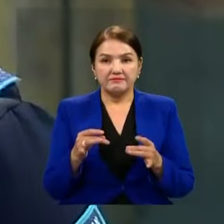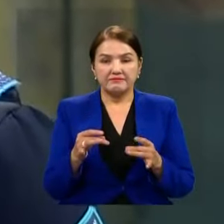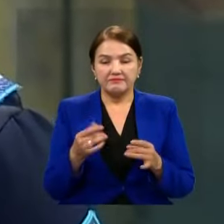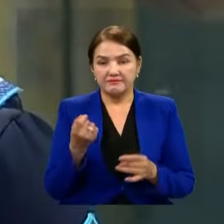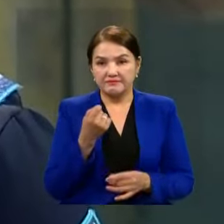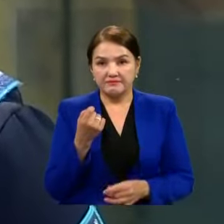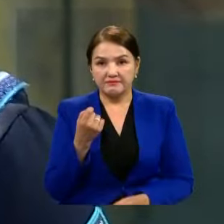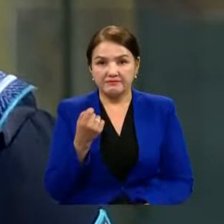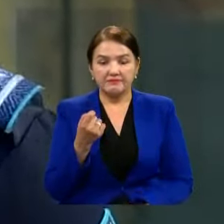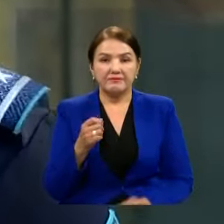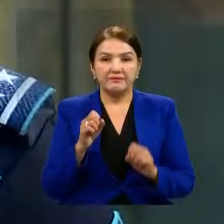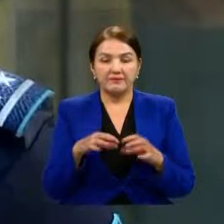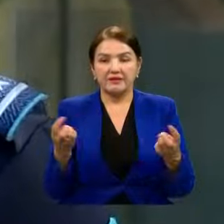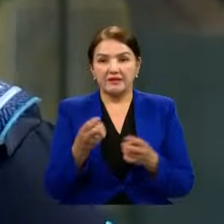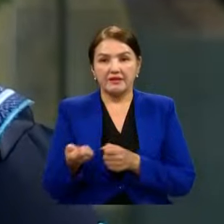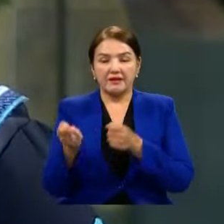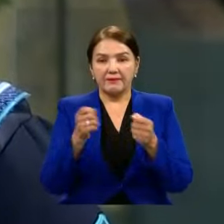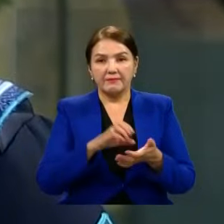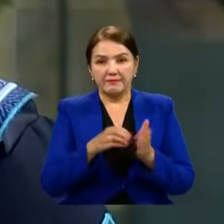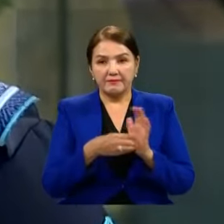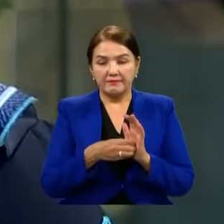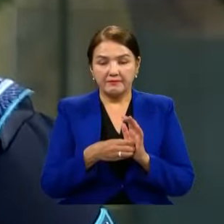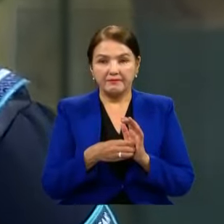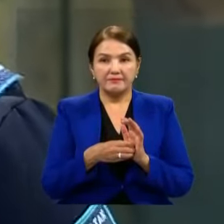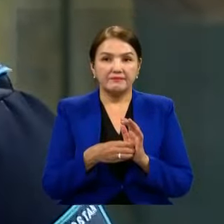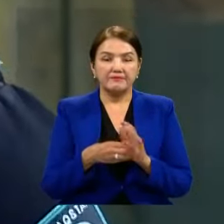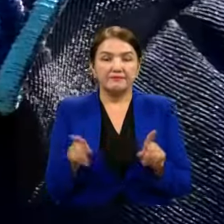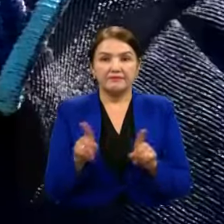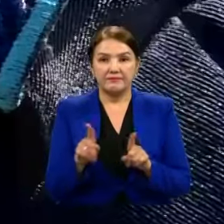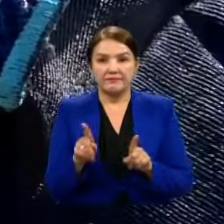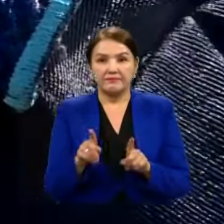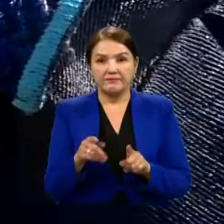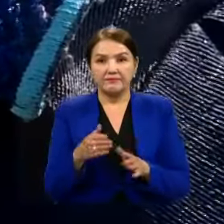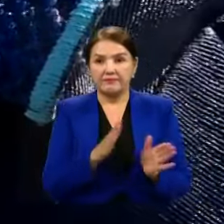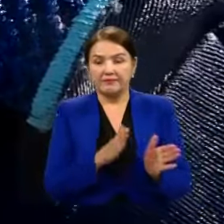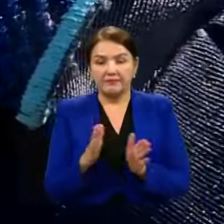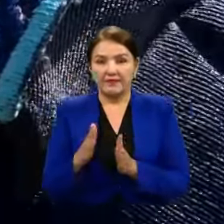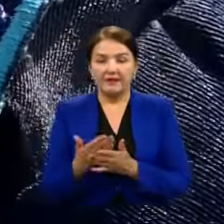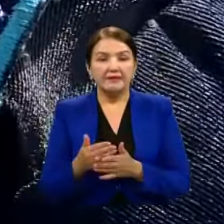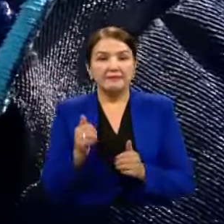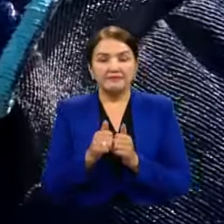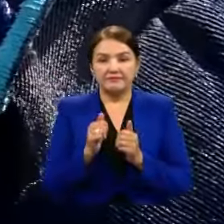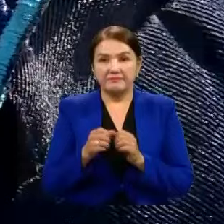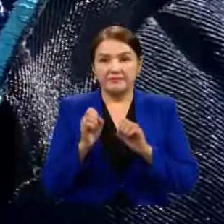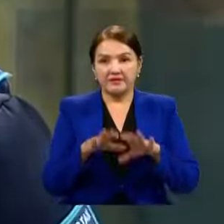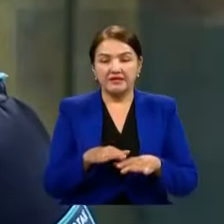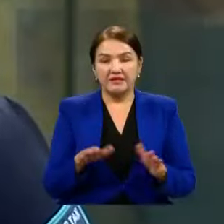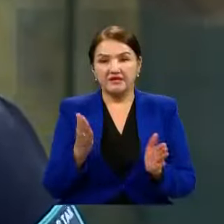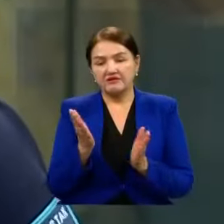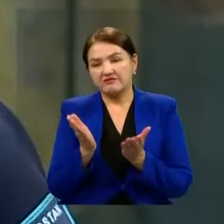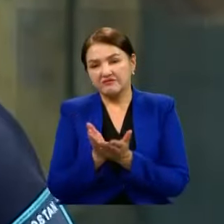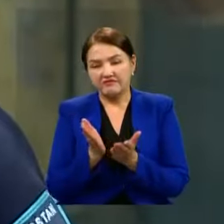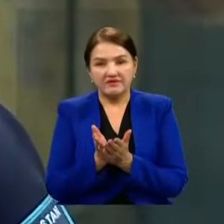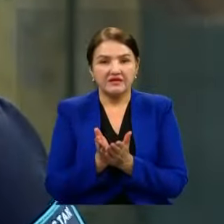мелкие мусоры надо выбрасывать в мусорные контейнера для того, чтобы соблюдать порядок. В основном выбрасывают диваны,